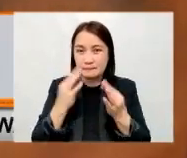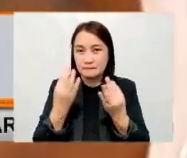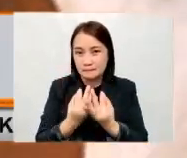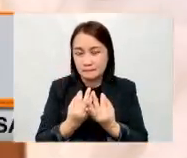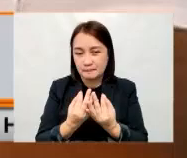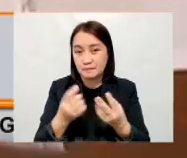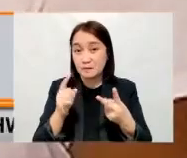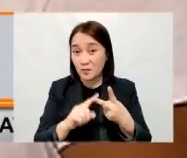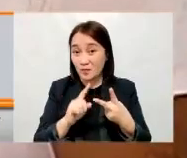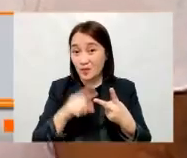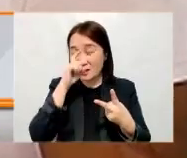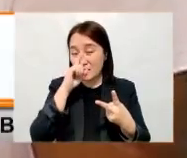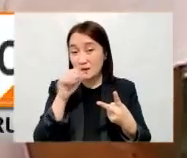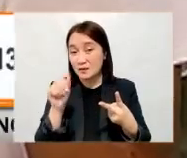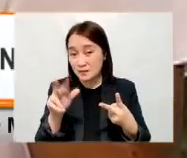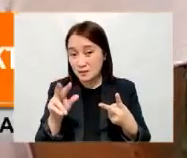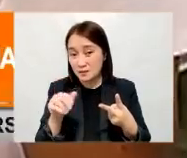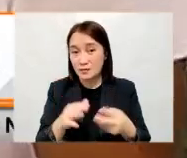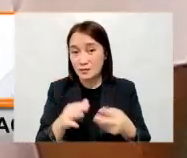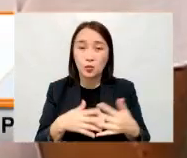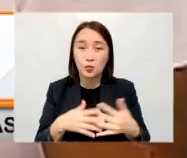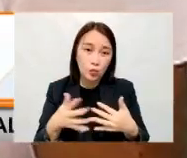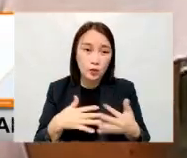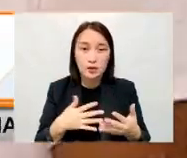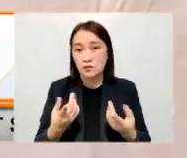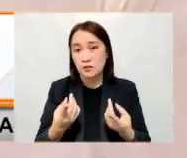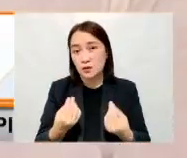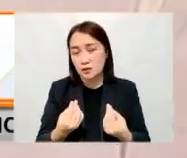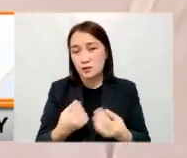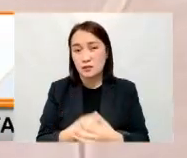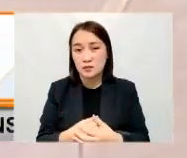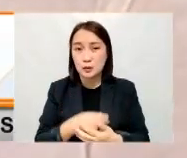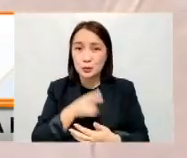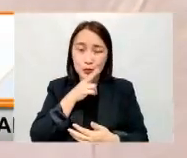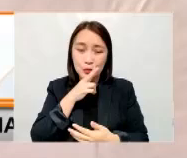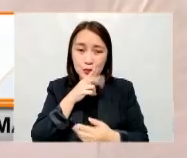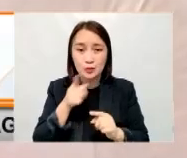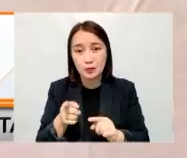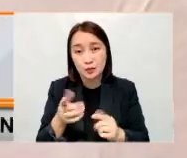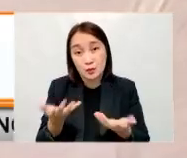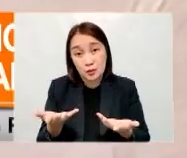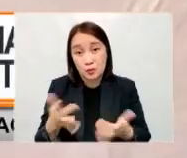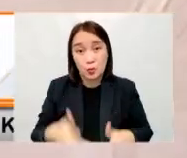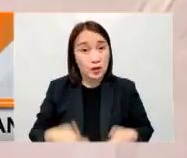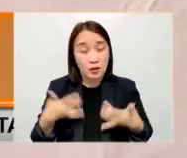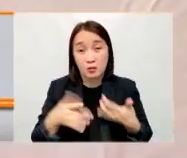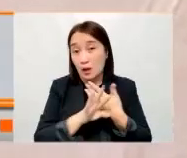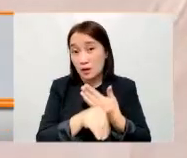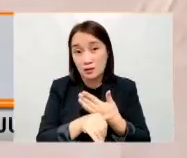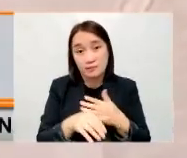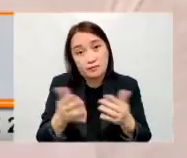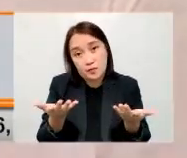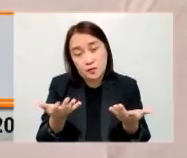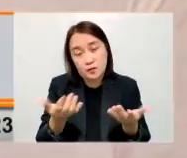Arcangel. Kahit na ano ko yung mundo sa suspect na yun, hindi na may ibabalik yung buhay ng anak ko eh, di ba po?